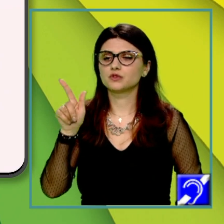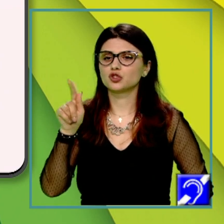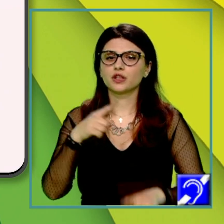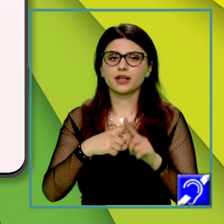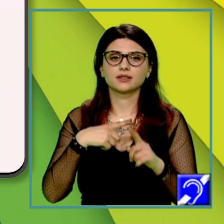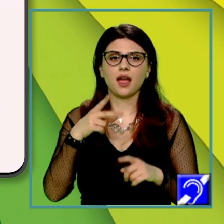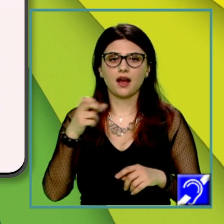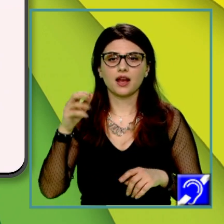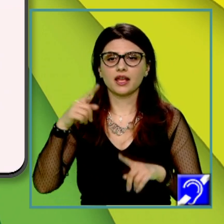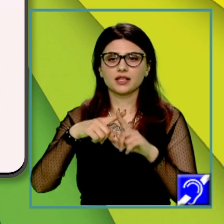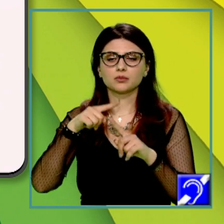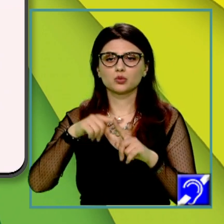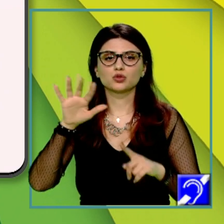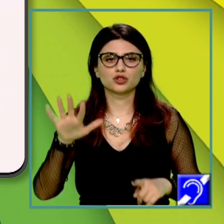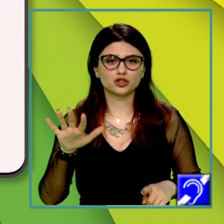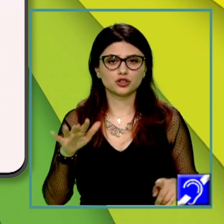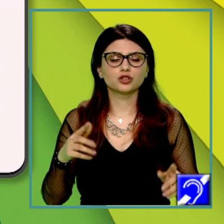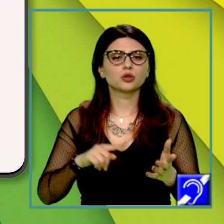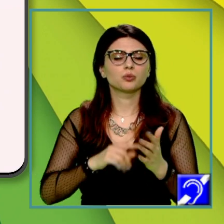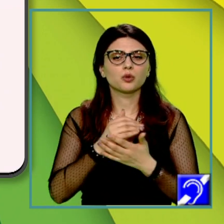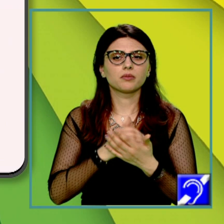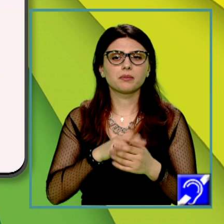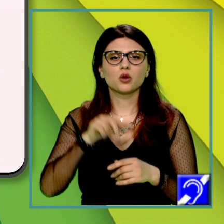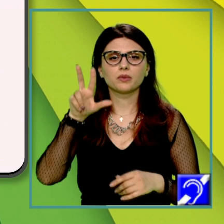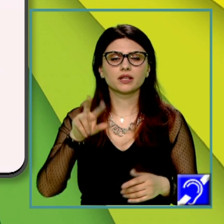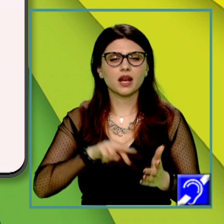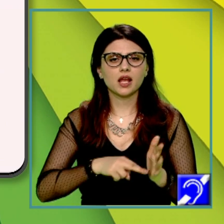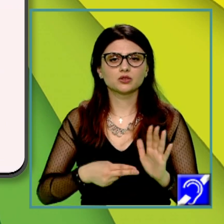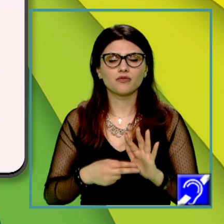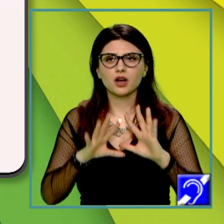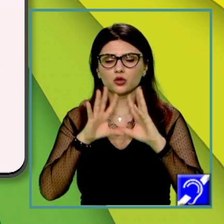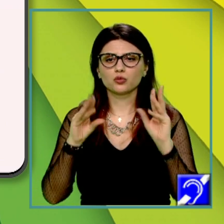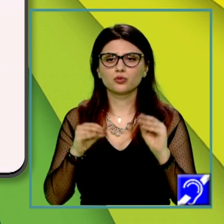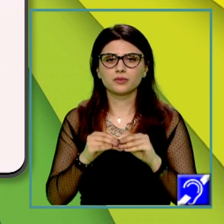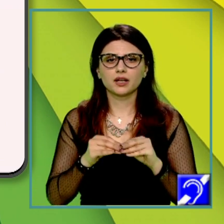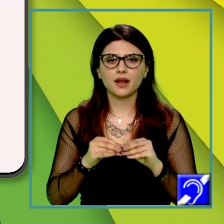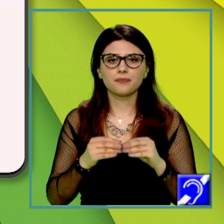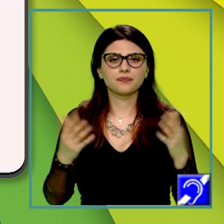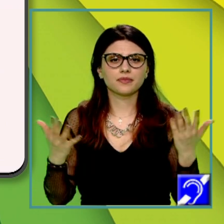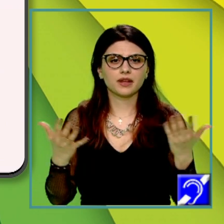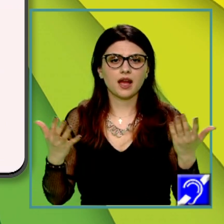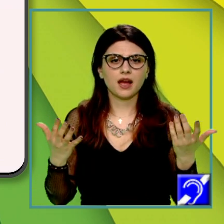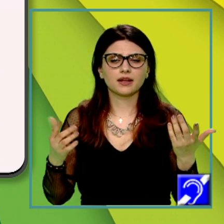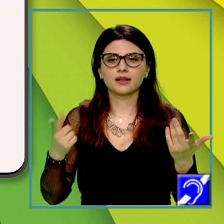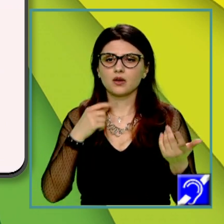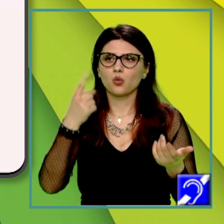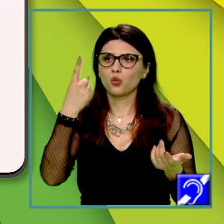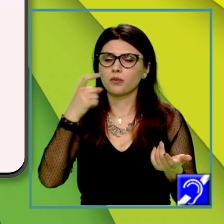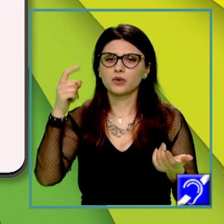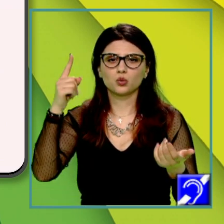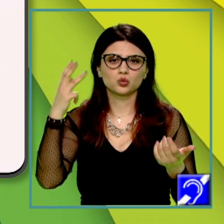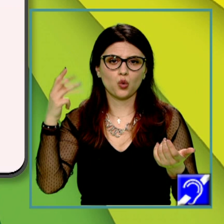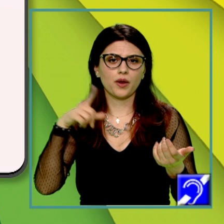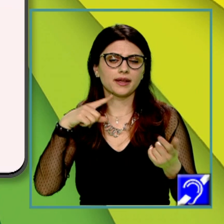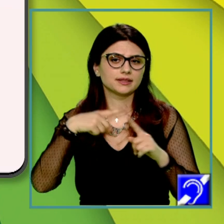de x egal cu x plus 5 3 Rezolvați în mulțimea numerelor reale ecuația logaritm zecimal din 1 minus 9